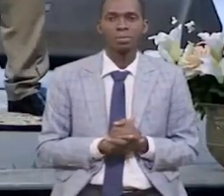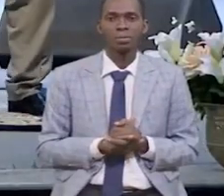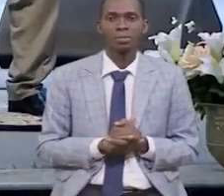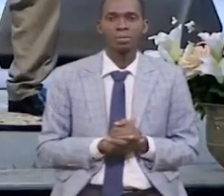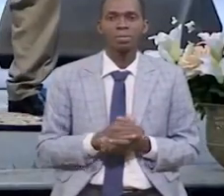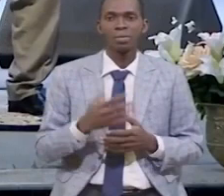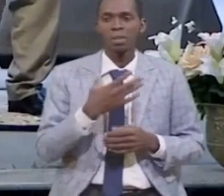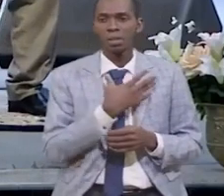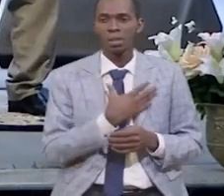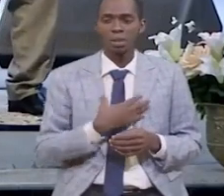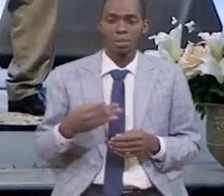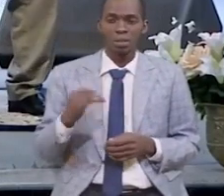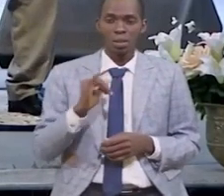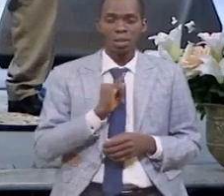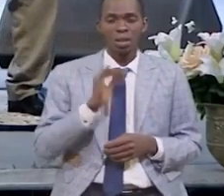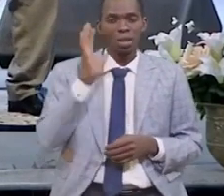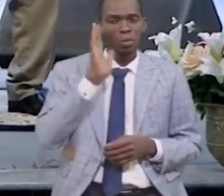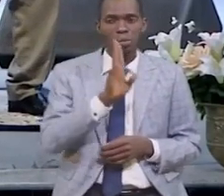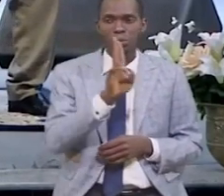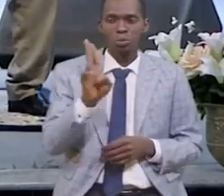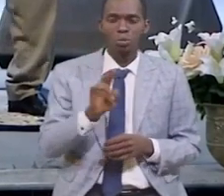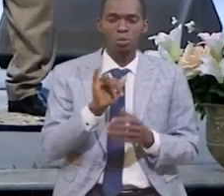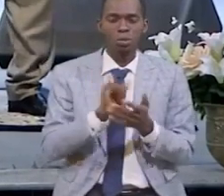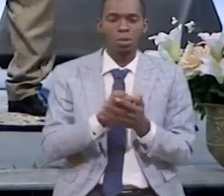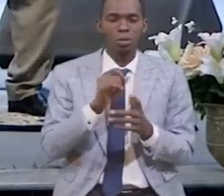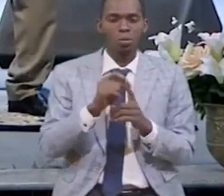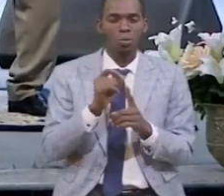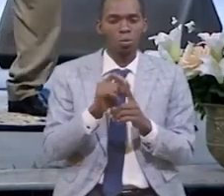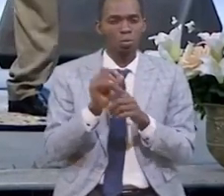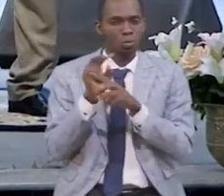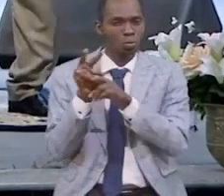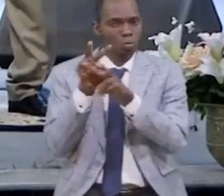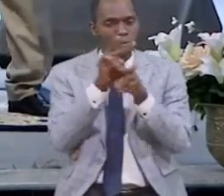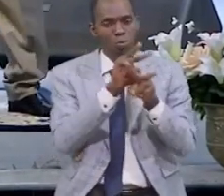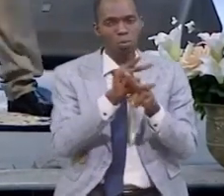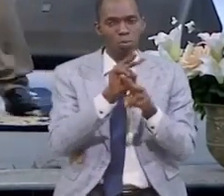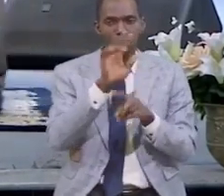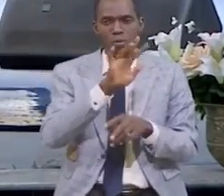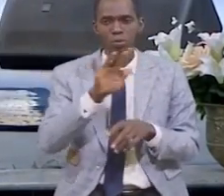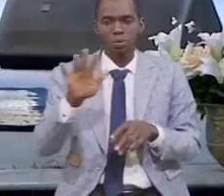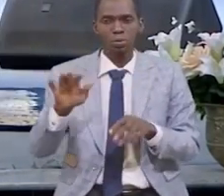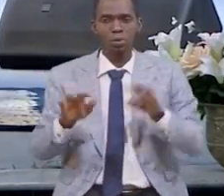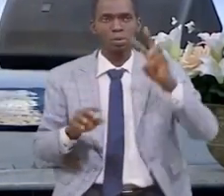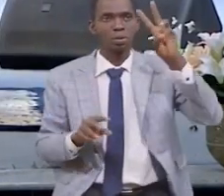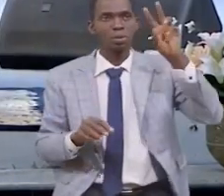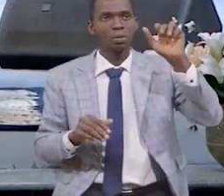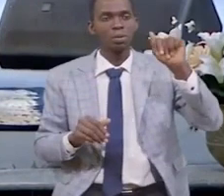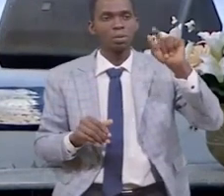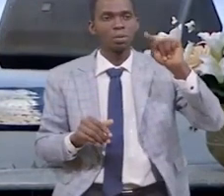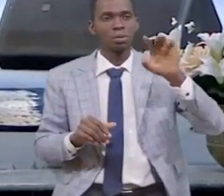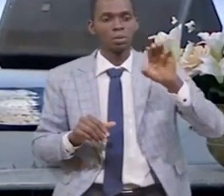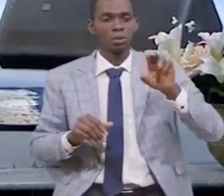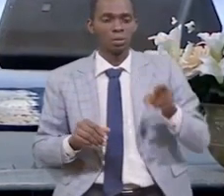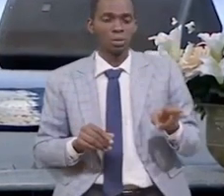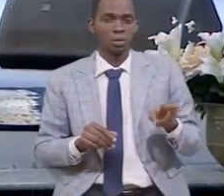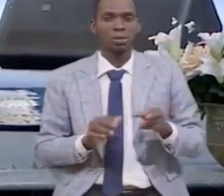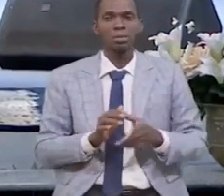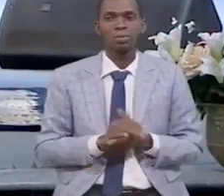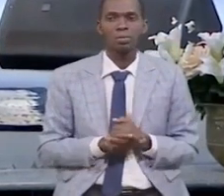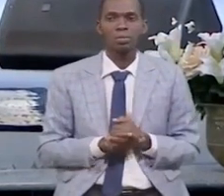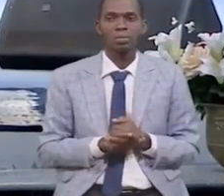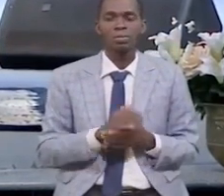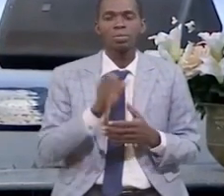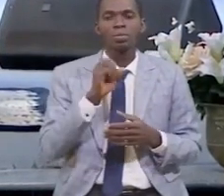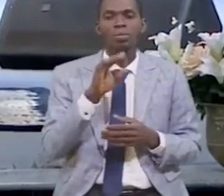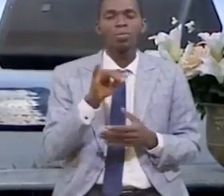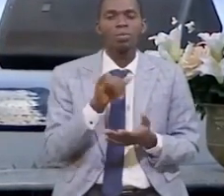to use the letters of the word watch. ఆ యొక్క పదం WATCH లో ఉన్న అక్షరాలు వినియోగిస్తాను. So that